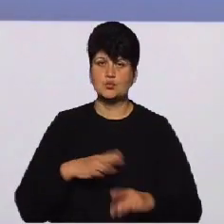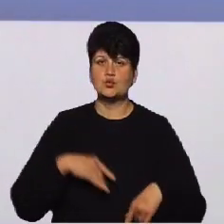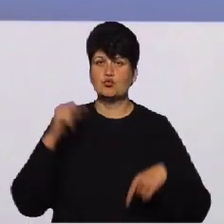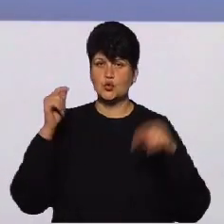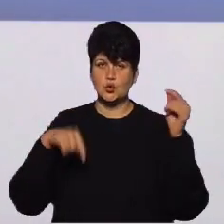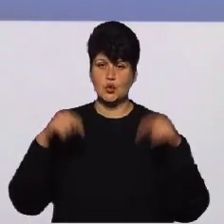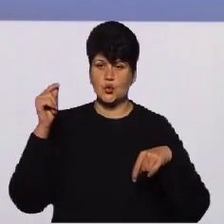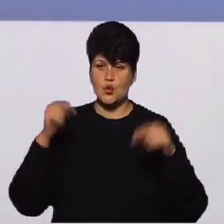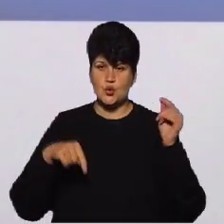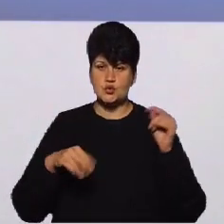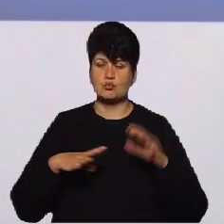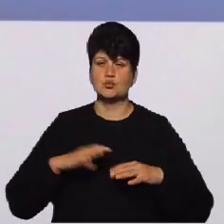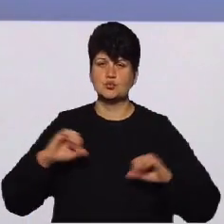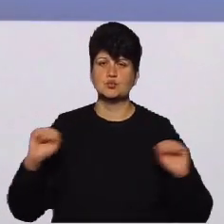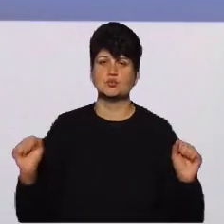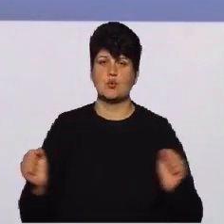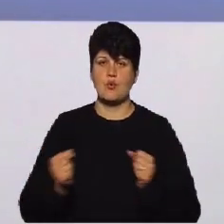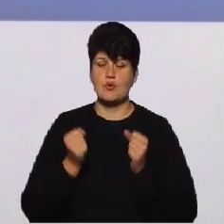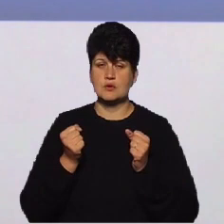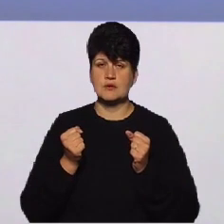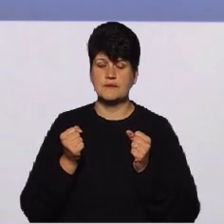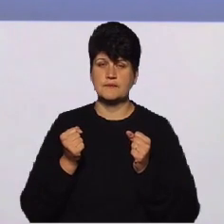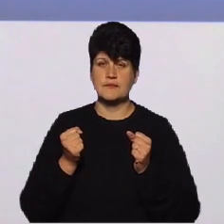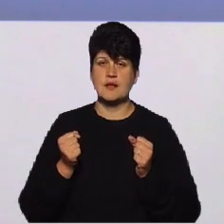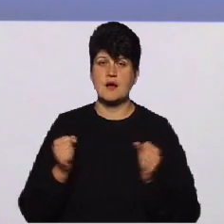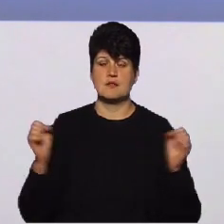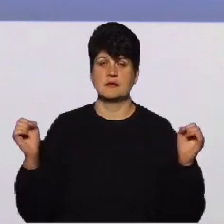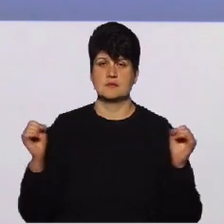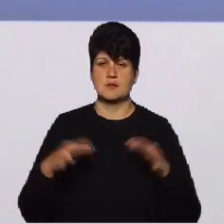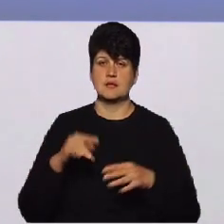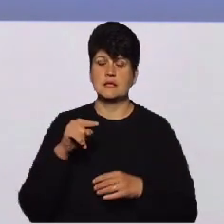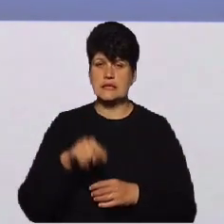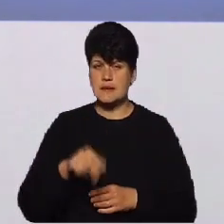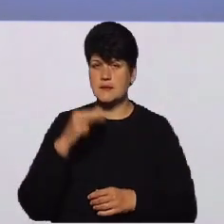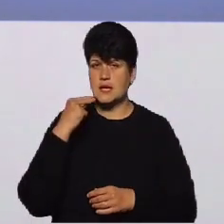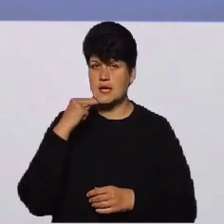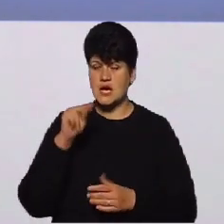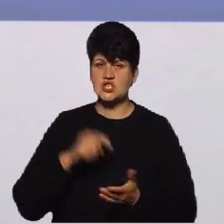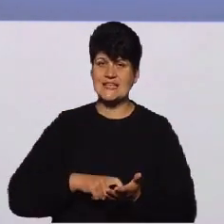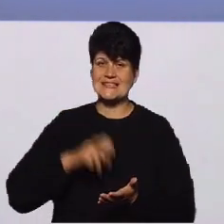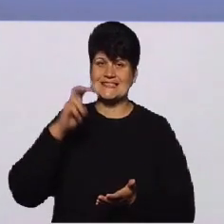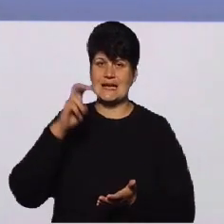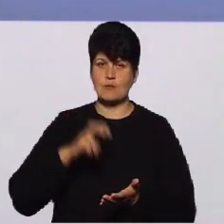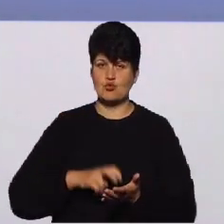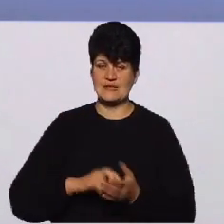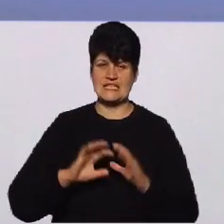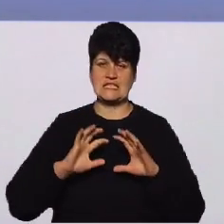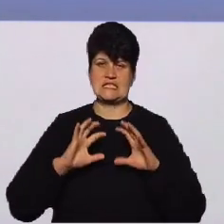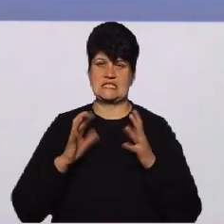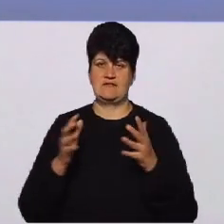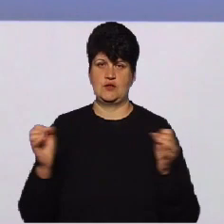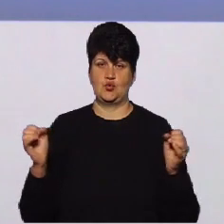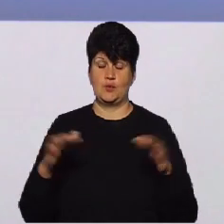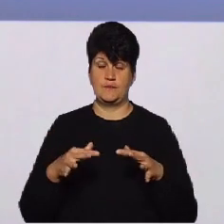було холодно, але в секторі зібралися кращі стрибунки світу. І Руслана,